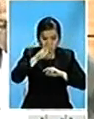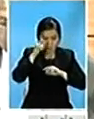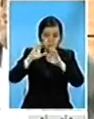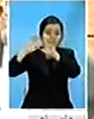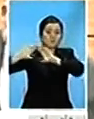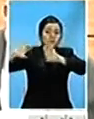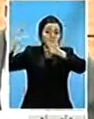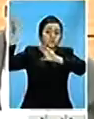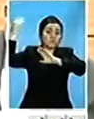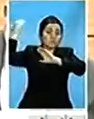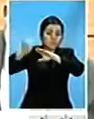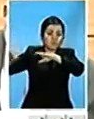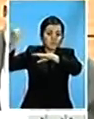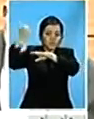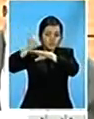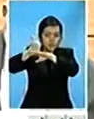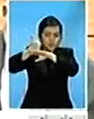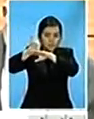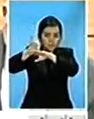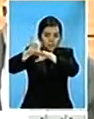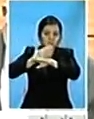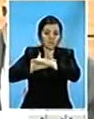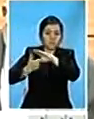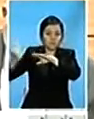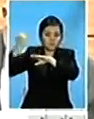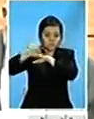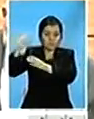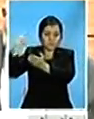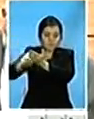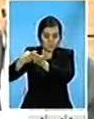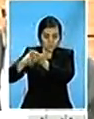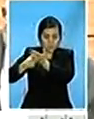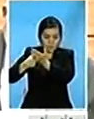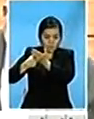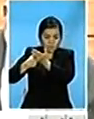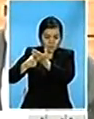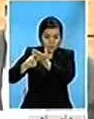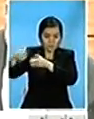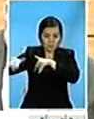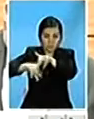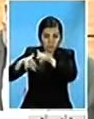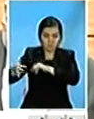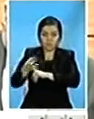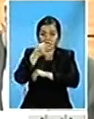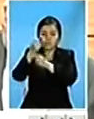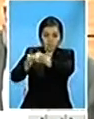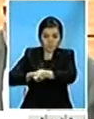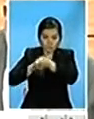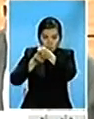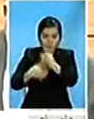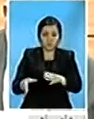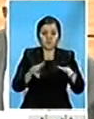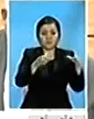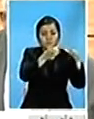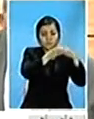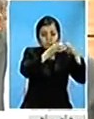นคือชุดของพวกผมใช้ในการชดเชยระบบประกันรายได้เกษตรกรรัฐบาลพรรคเพื่อไทยคงอยู่ไม่ได้